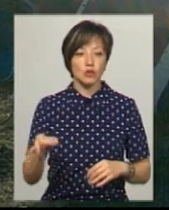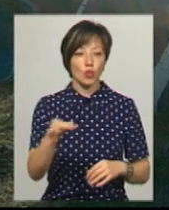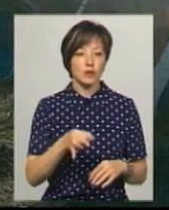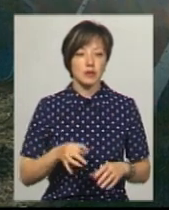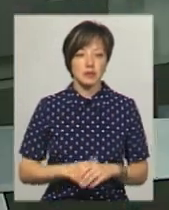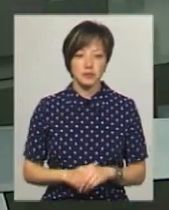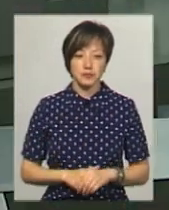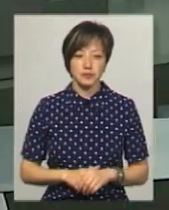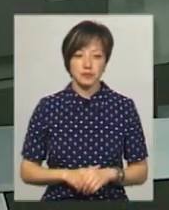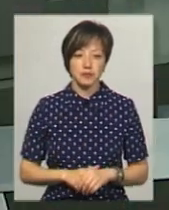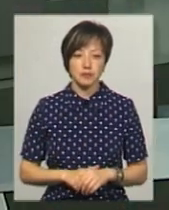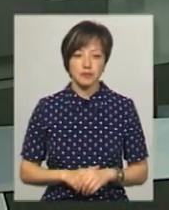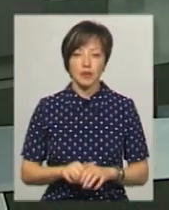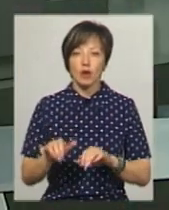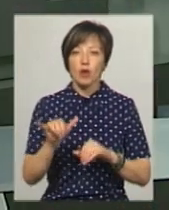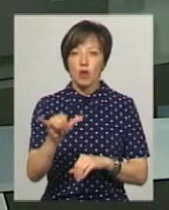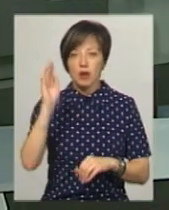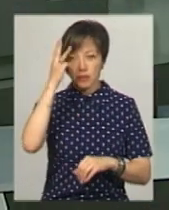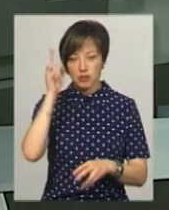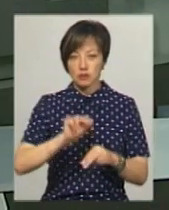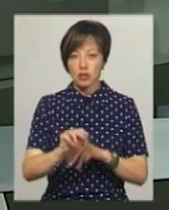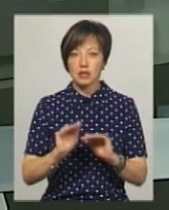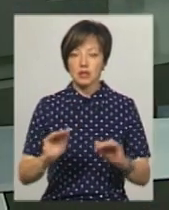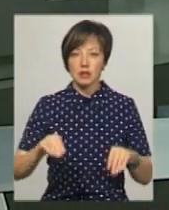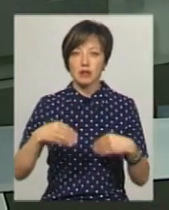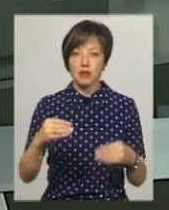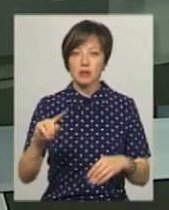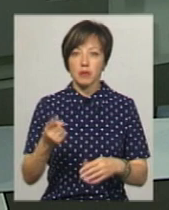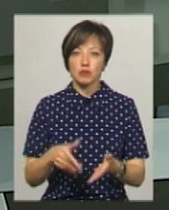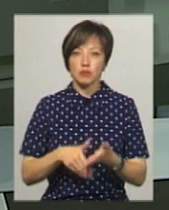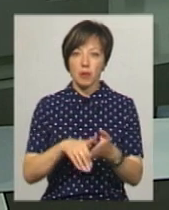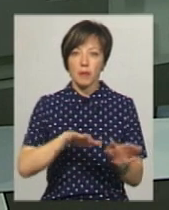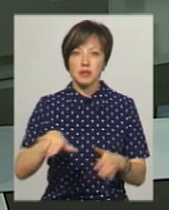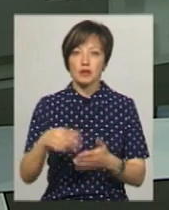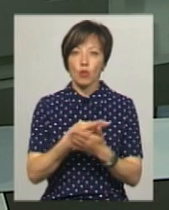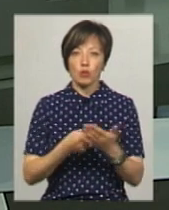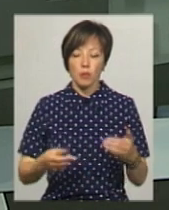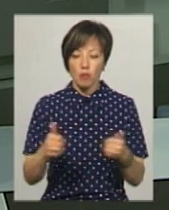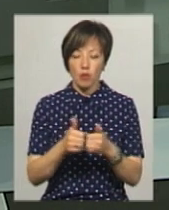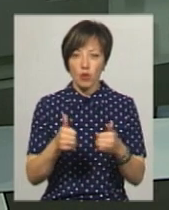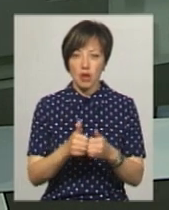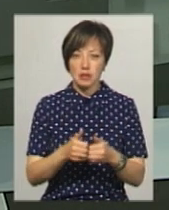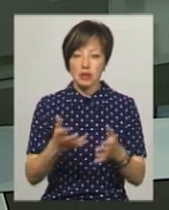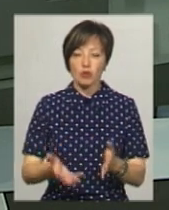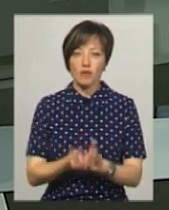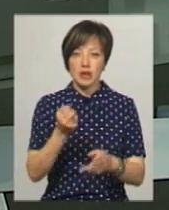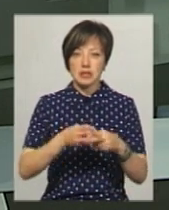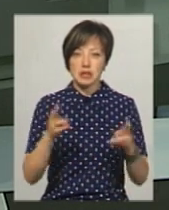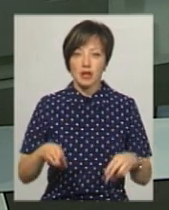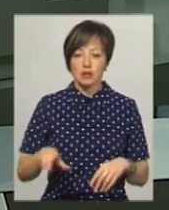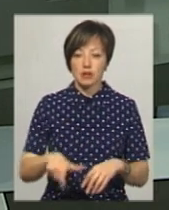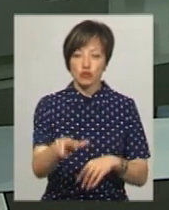області. У Хмельницькому навчали школярів надавати першу допомогу після утоплення. Поряд із рятувальною станцією на Південному